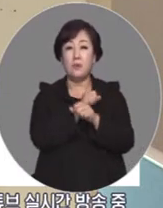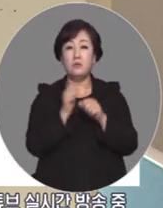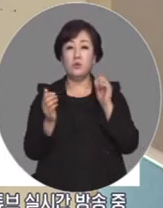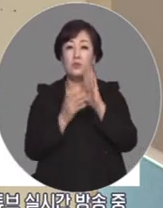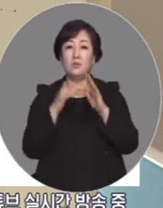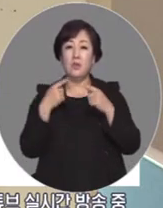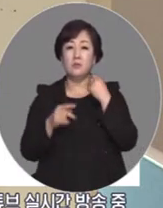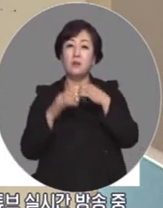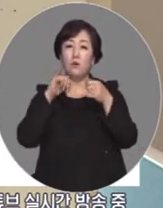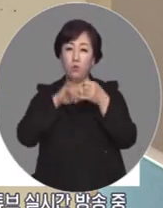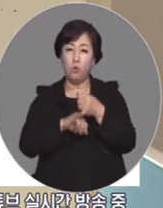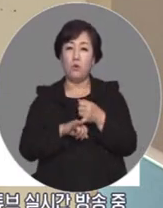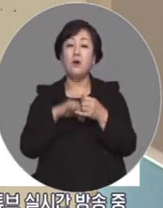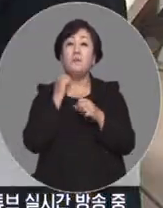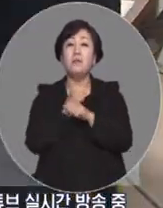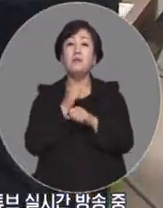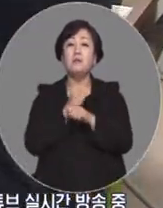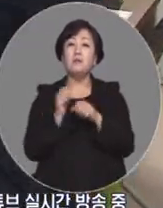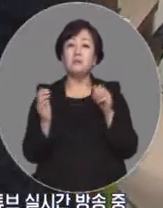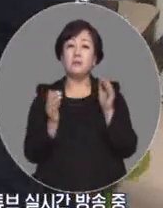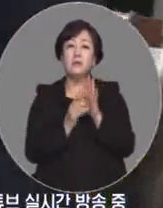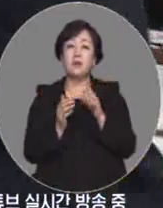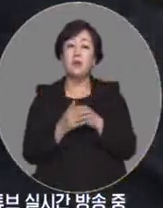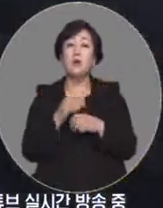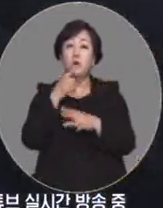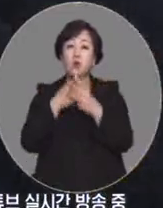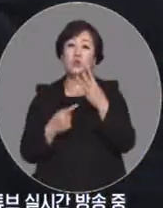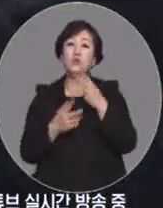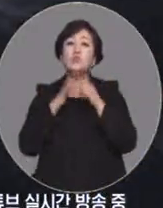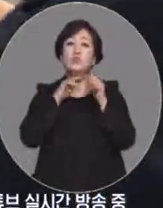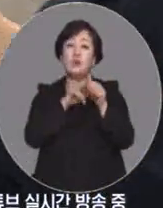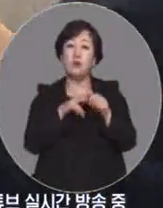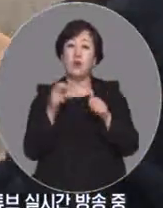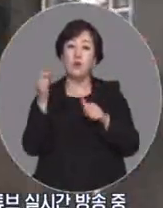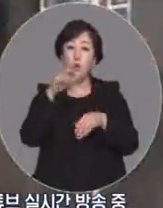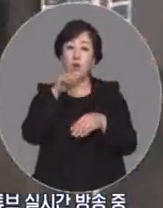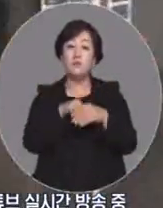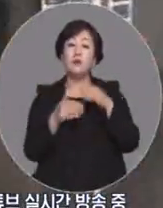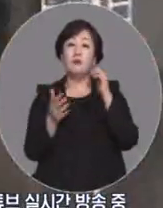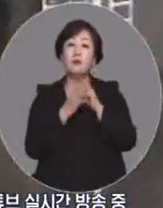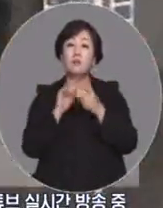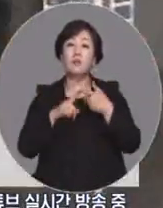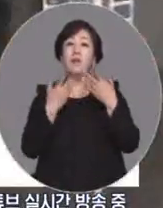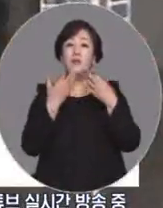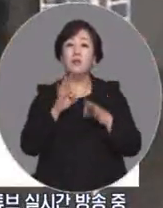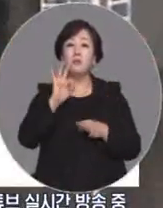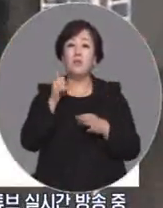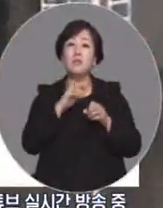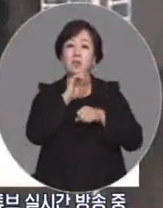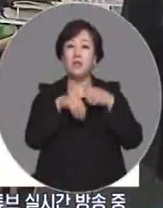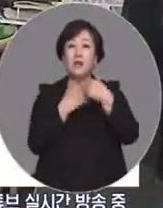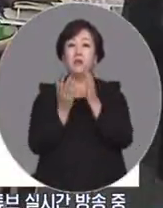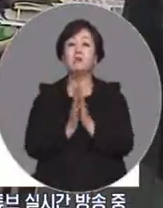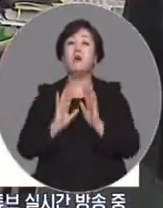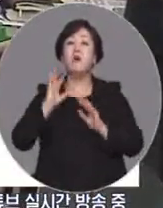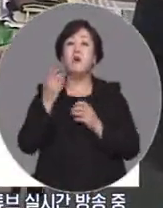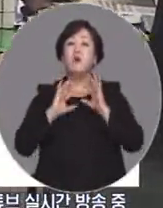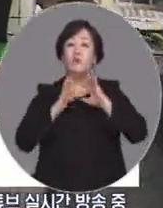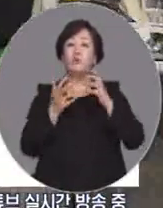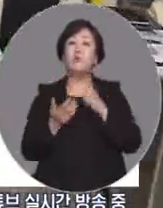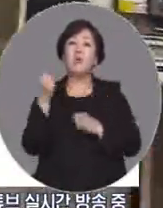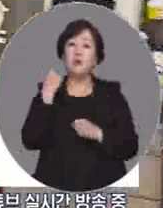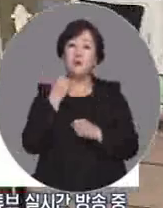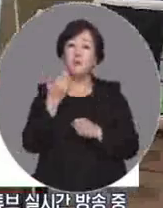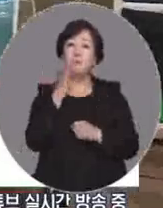그런 행정 꼭 만들겠습니다. 울주군 의원 보궐선거에는 민주당 김기락 후보와 국민의힘 박기용